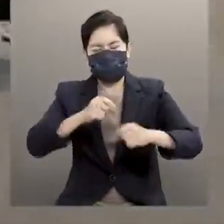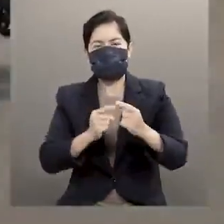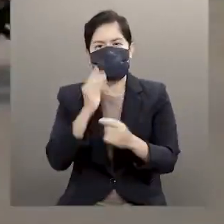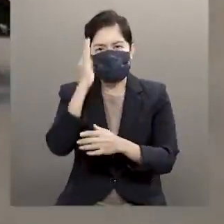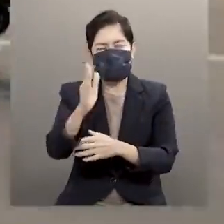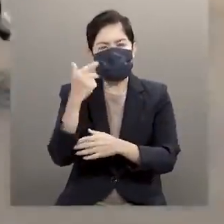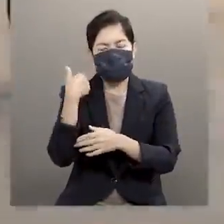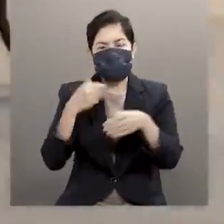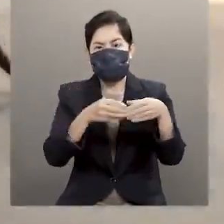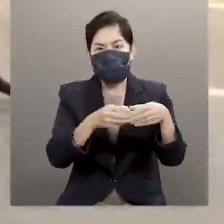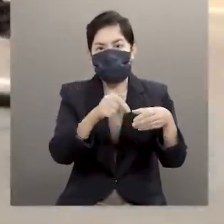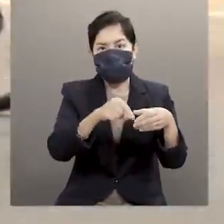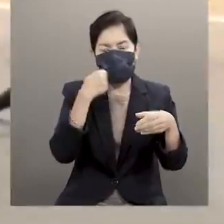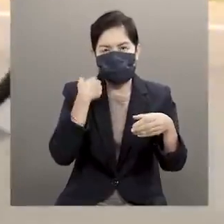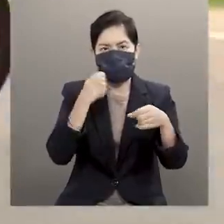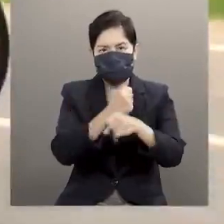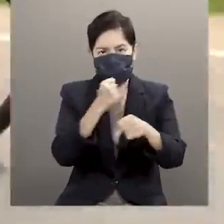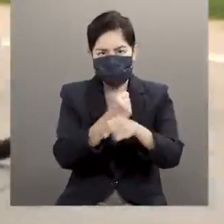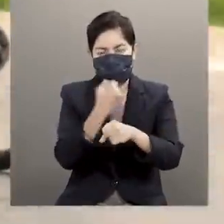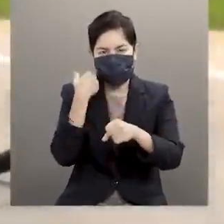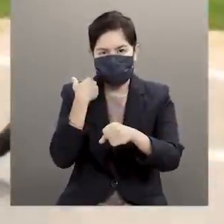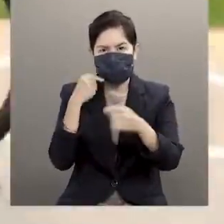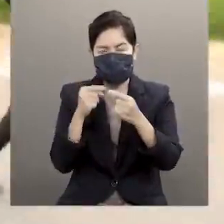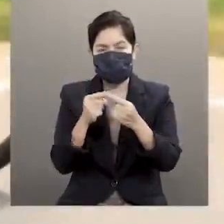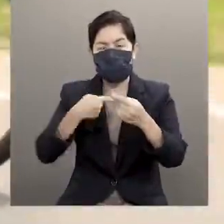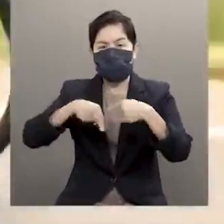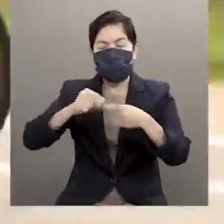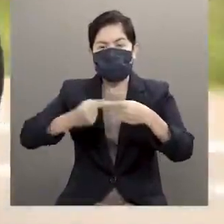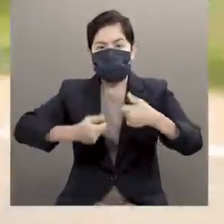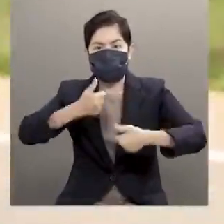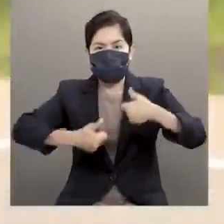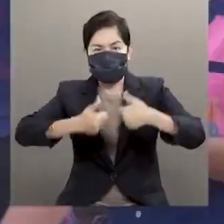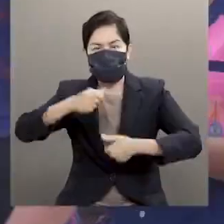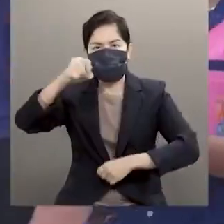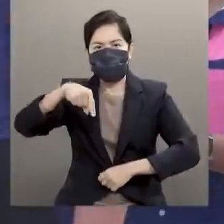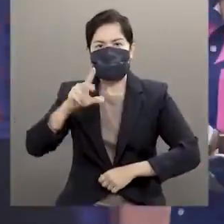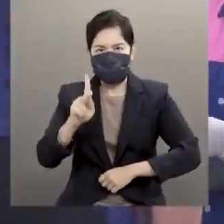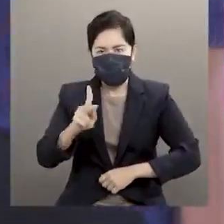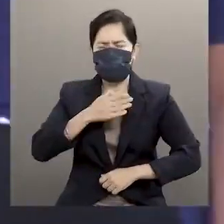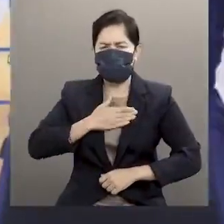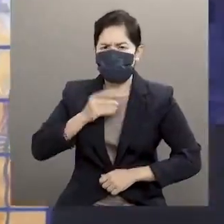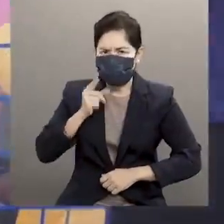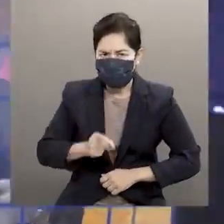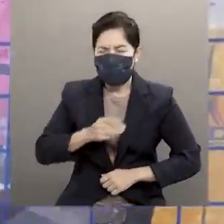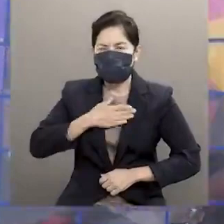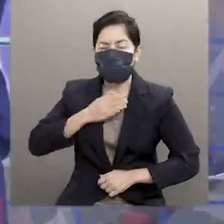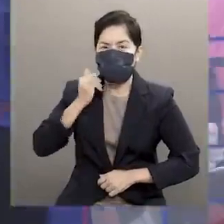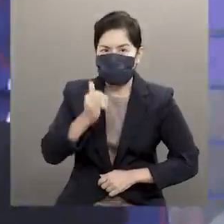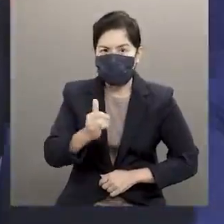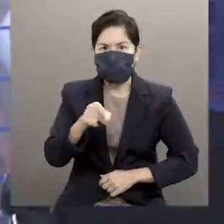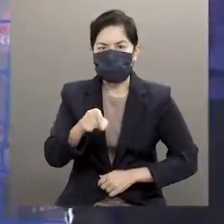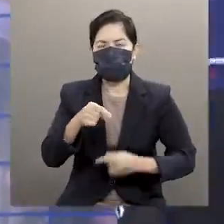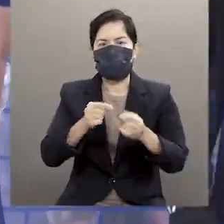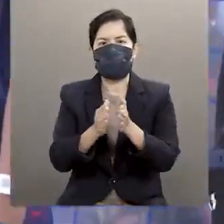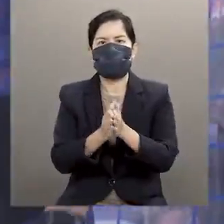ามประสบการณครั้แะ เราตว่งเข้าหาเขาด้วยไม่ใช่ใหเขาดึเราเข้าไปอ Most andทุ